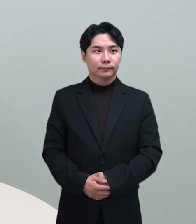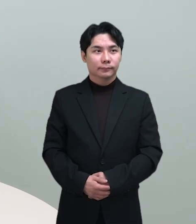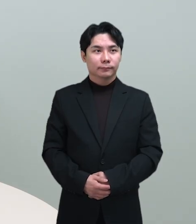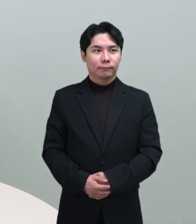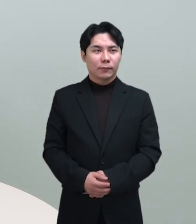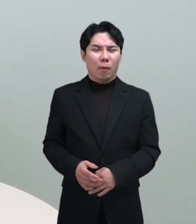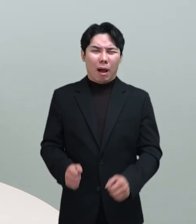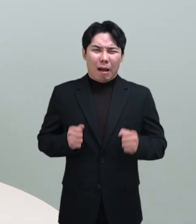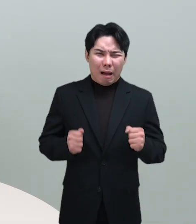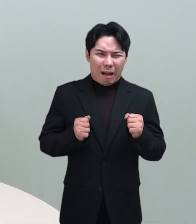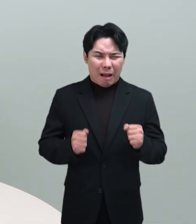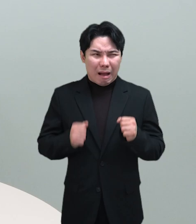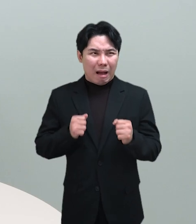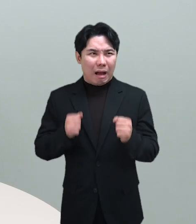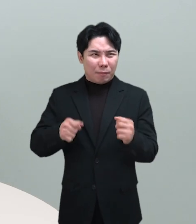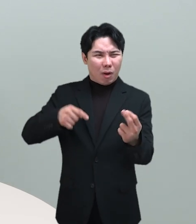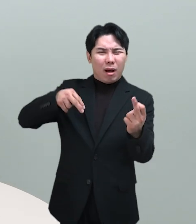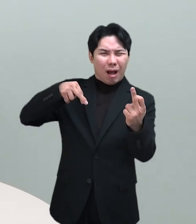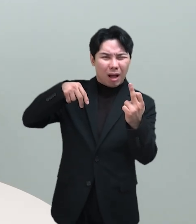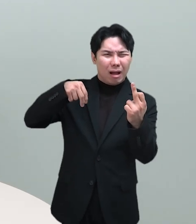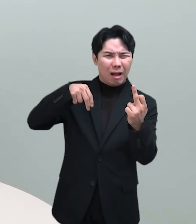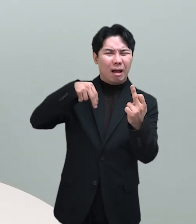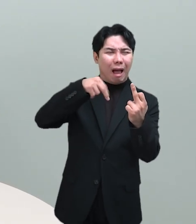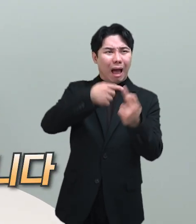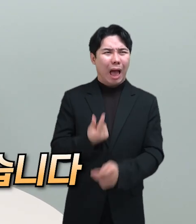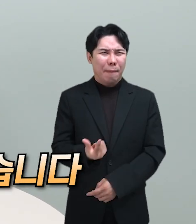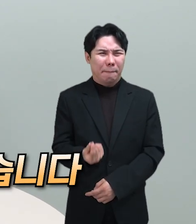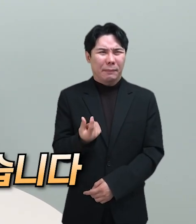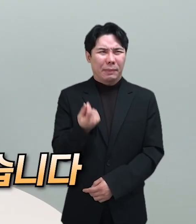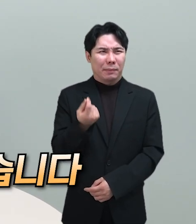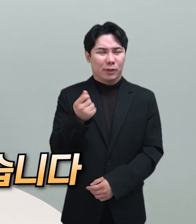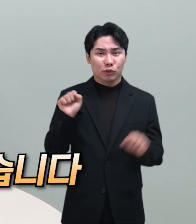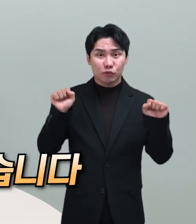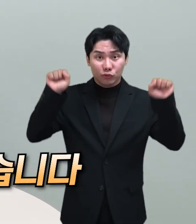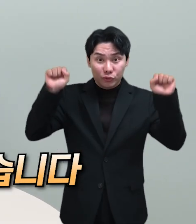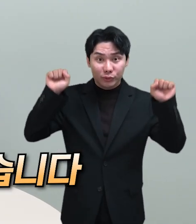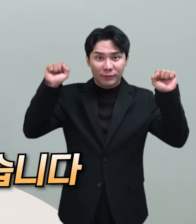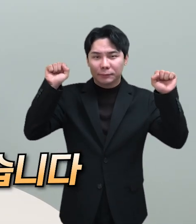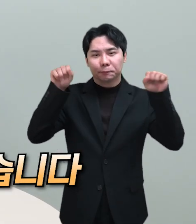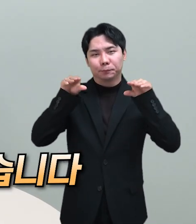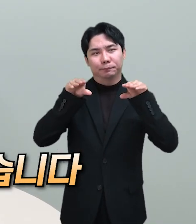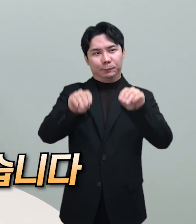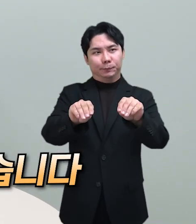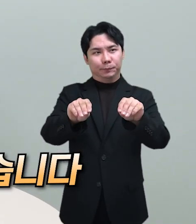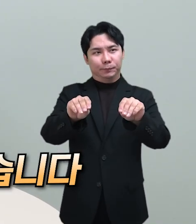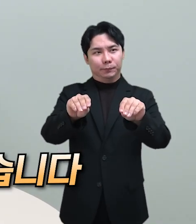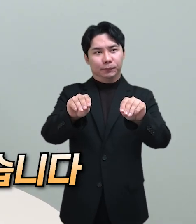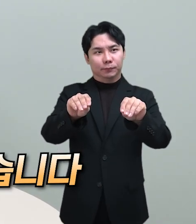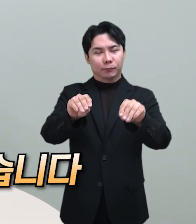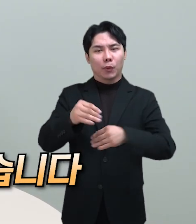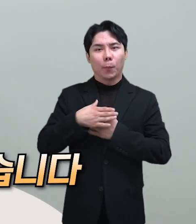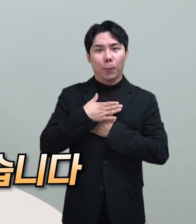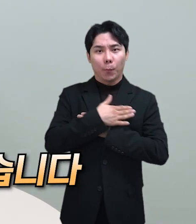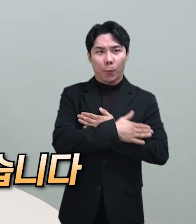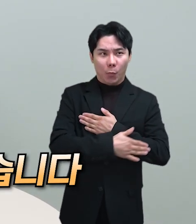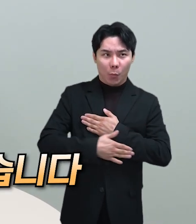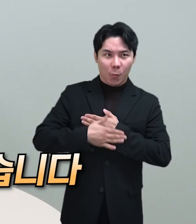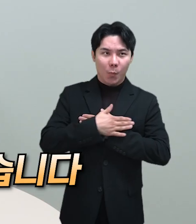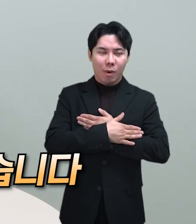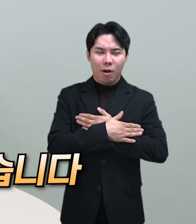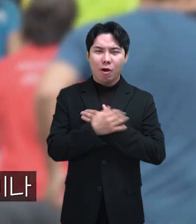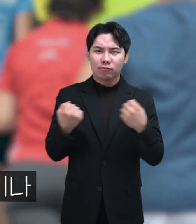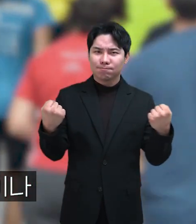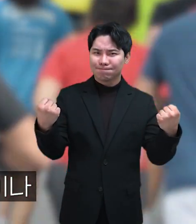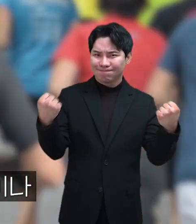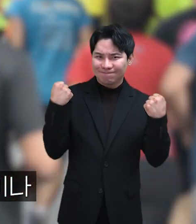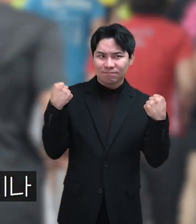너무 활동을 하지 않는 것도 좋지 않고요. 또 너무 강렬하게 운동하는 것, 그것도 좋지 않습니다. 이 두 가지를 다 피해야